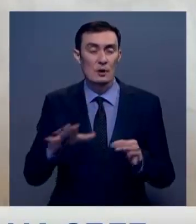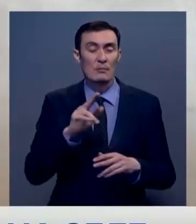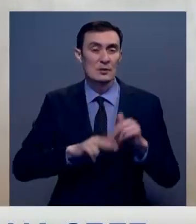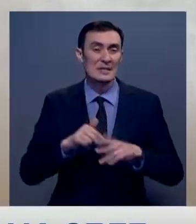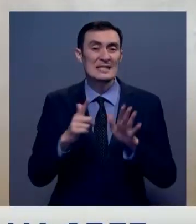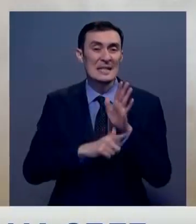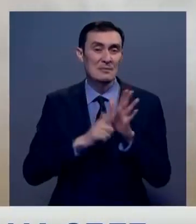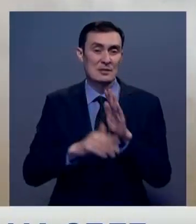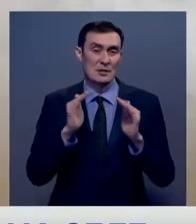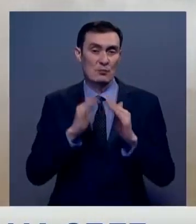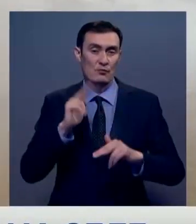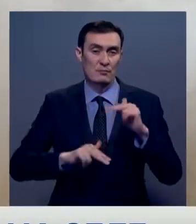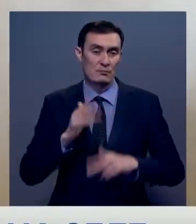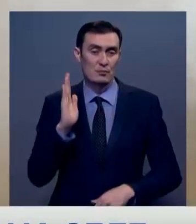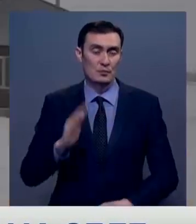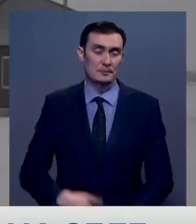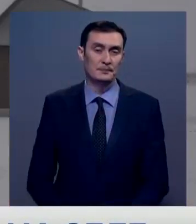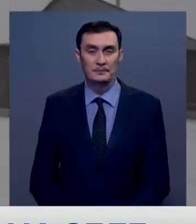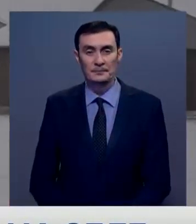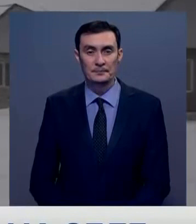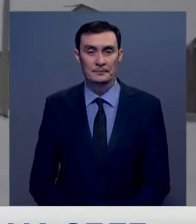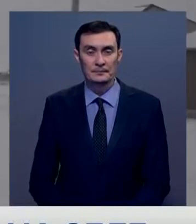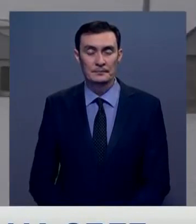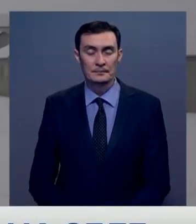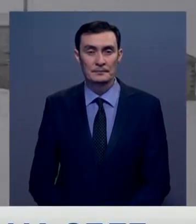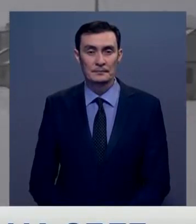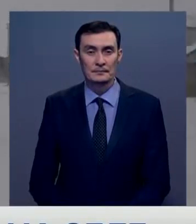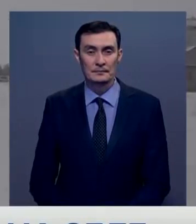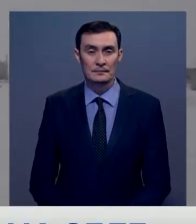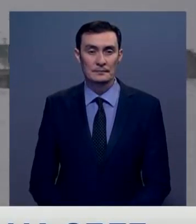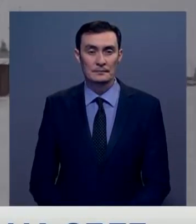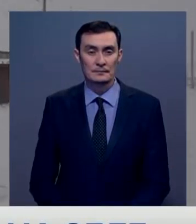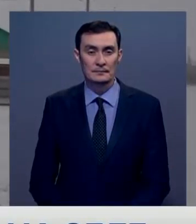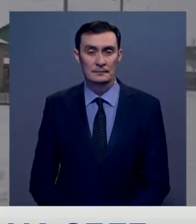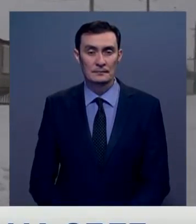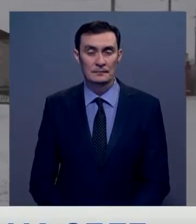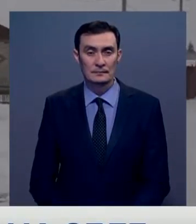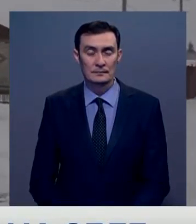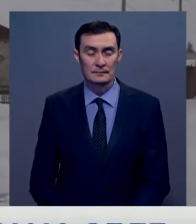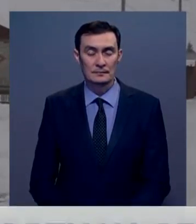построить 70 домов. Нургуль Ахметова, Руслан Алиев, Северо-Казахстанская область, Хабар-24.